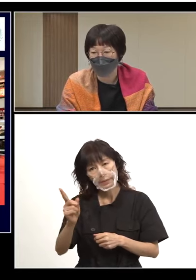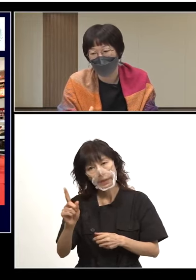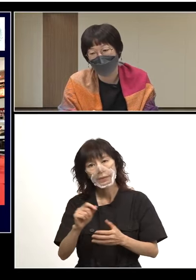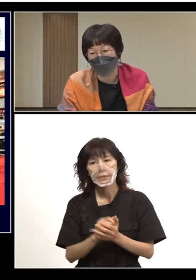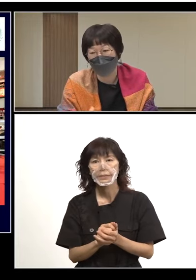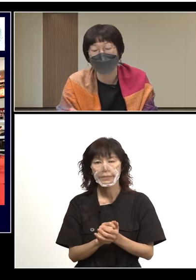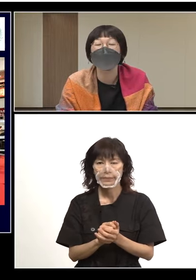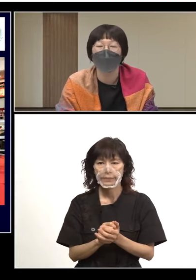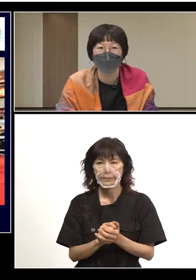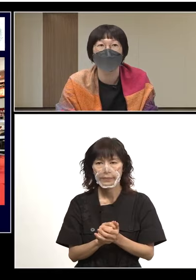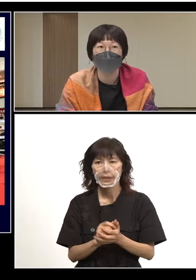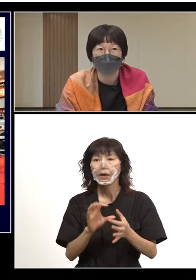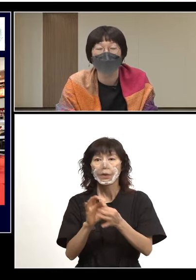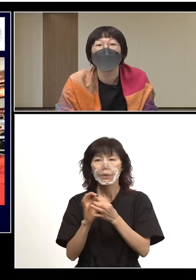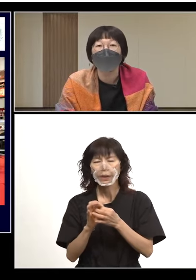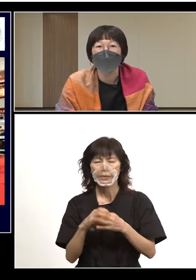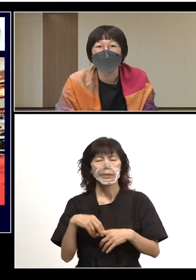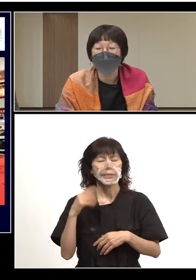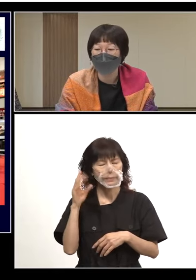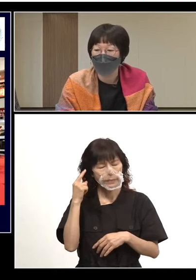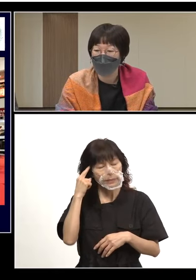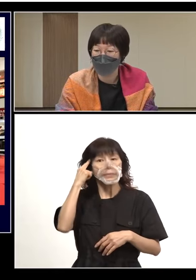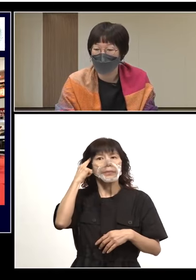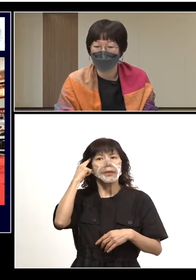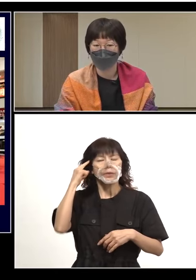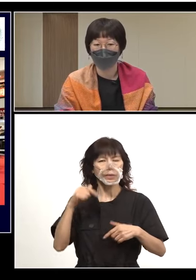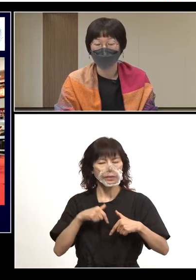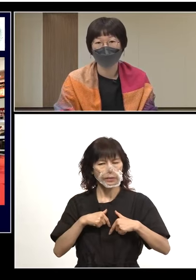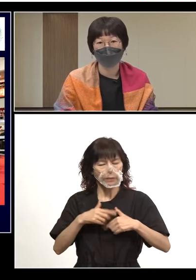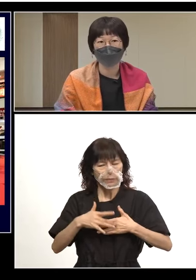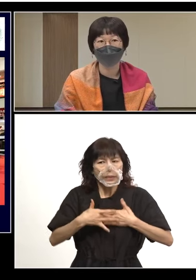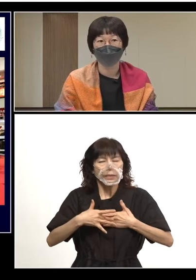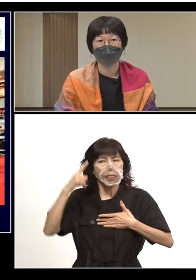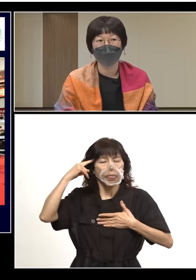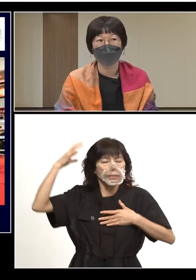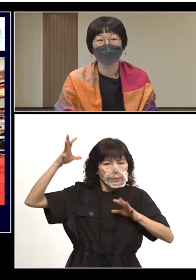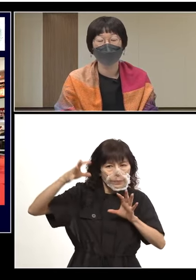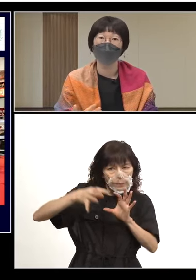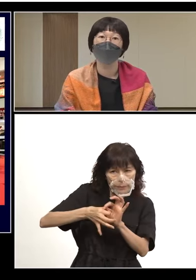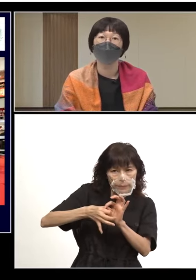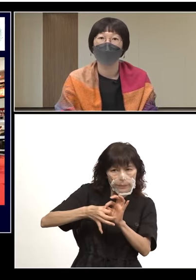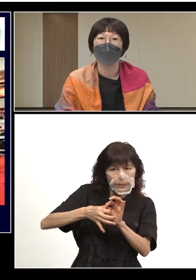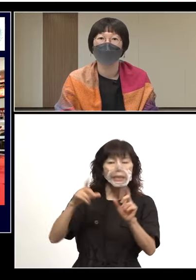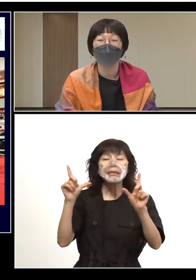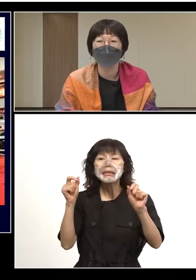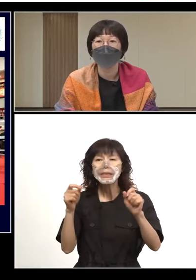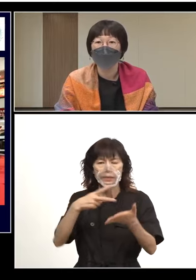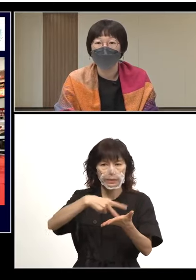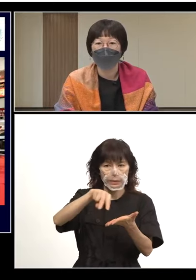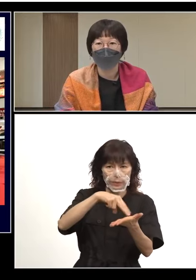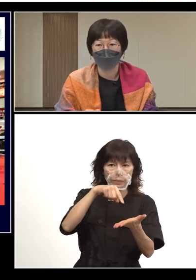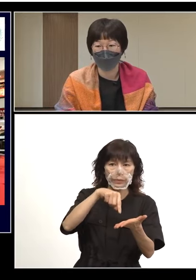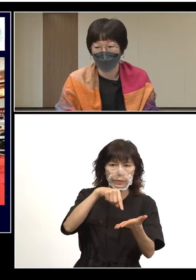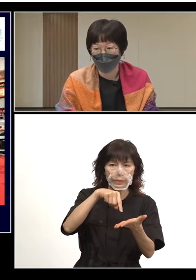係叫做 somatics 啦，新意內導研究。咁呢一個咧，其實就係補足緊一啲我哋一般跳舞嘅 form 咧